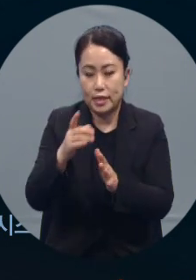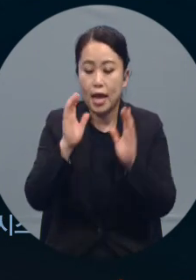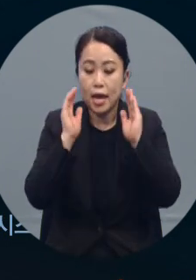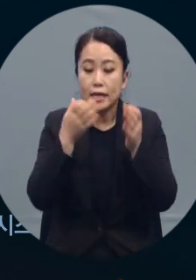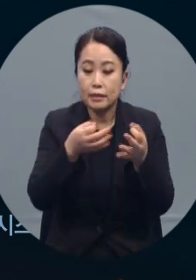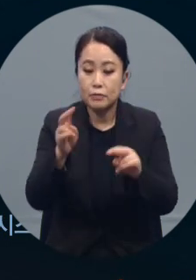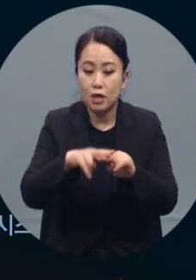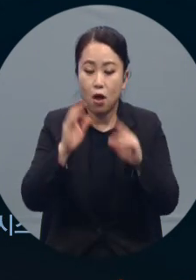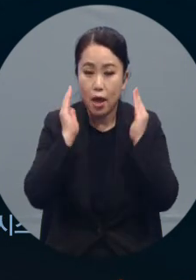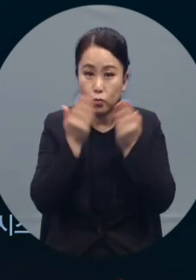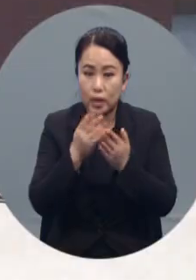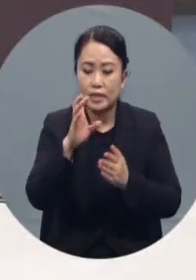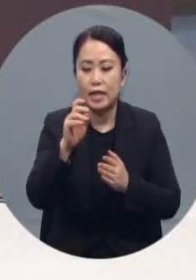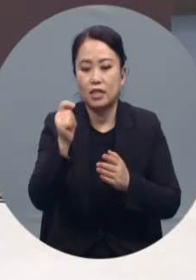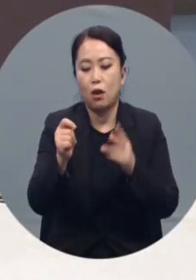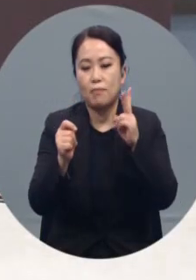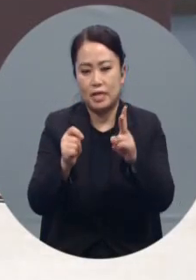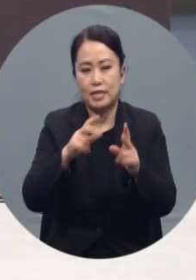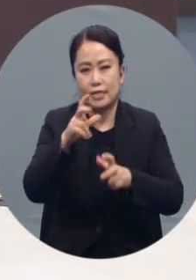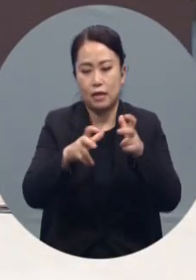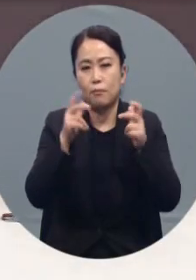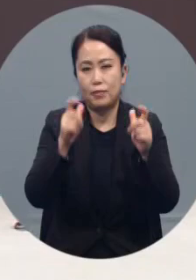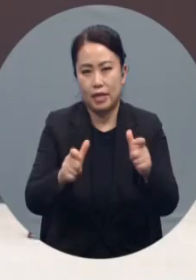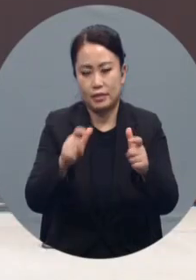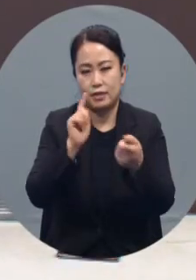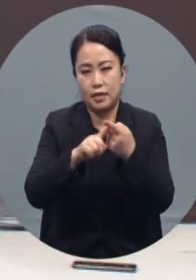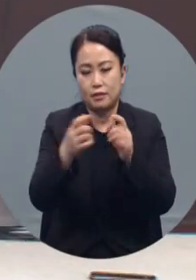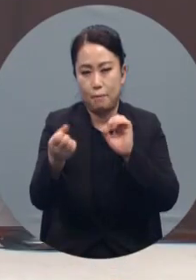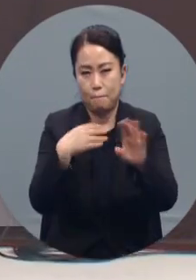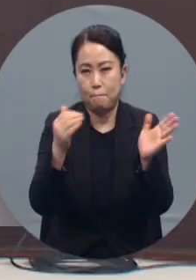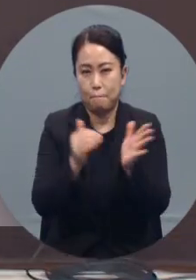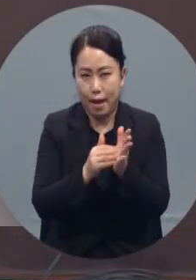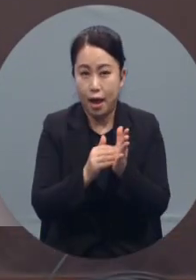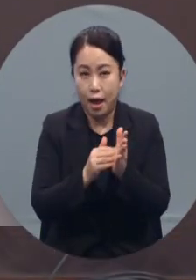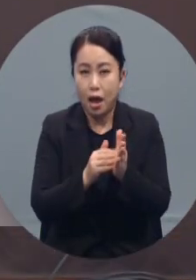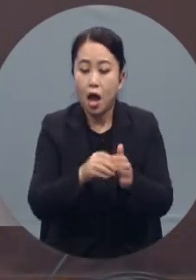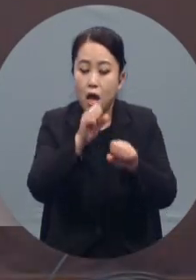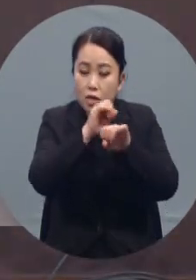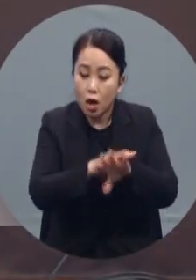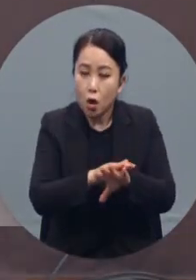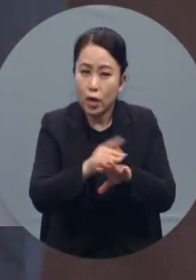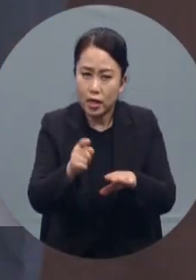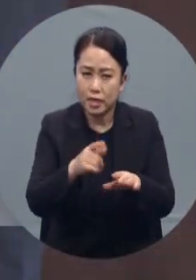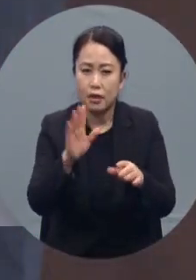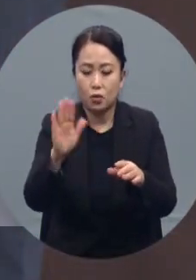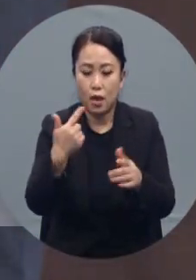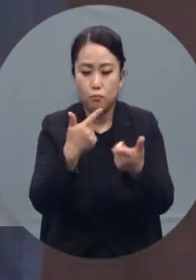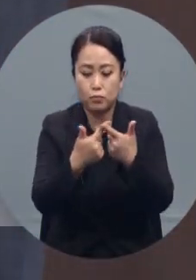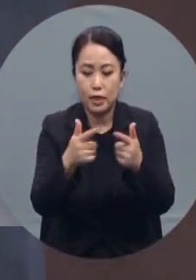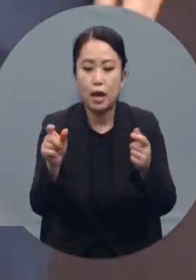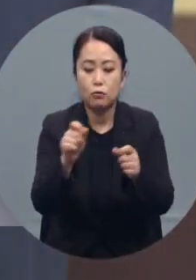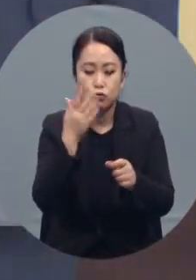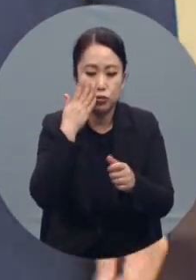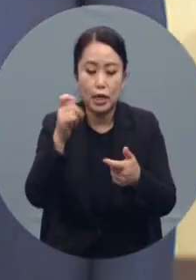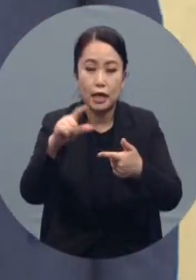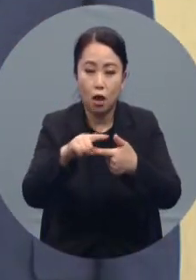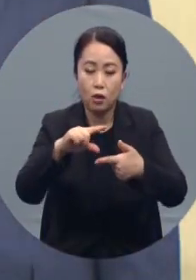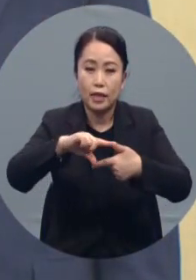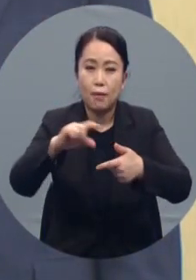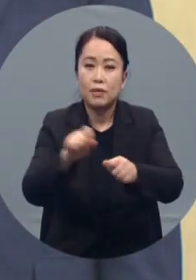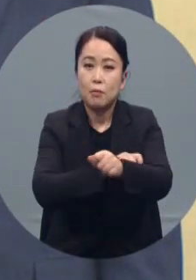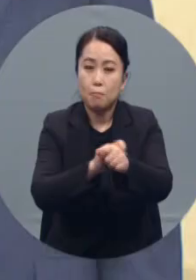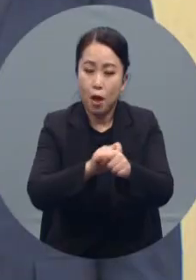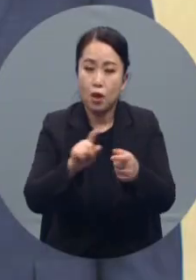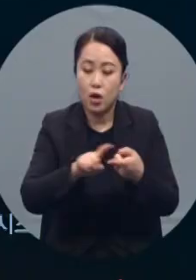꼽았습니다 내년 1월 출봉을 앞두고 지난 10일 결국 해산된 불경 특별 연합에 대해 부산시는 어떤